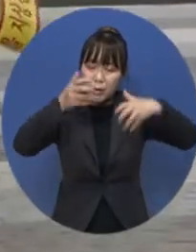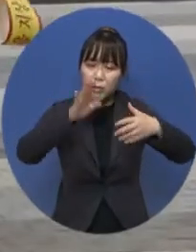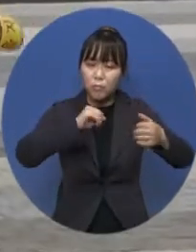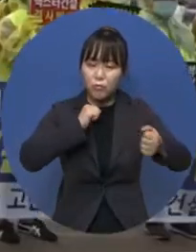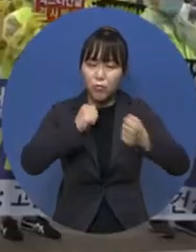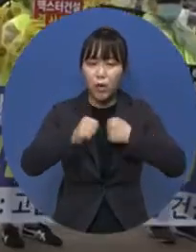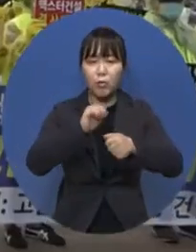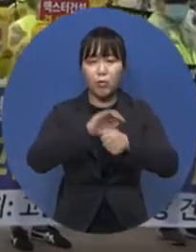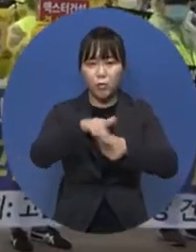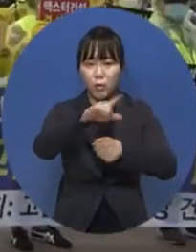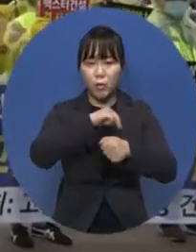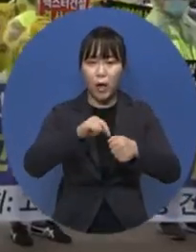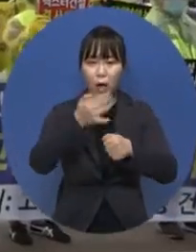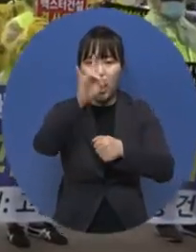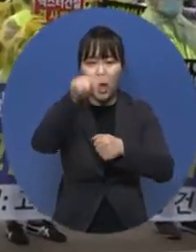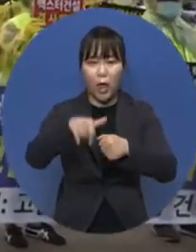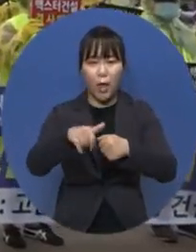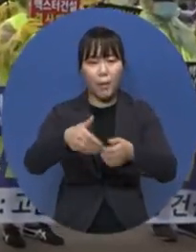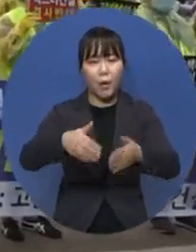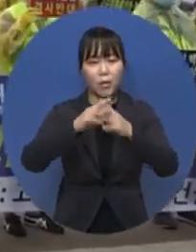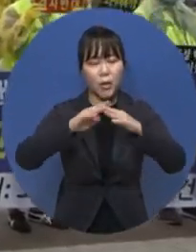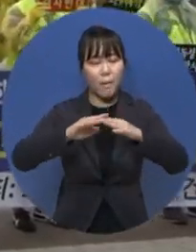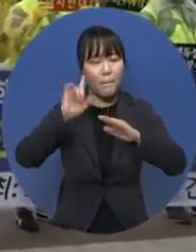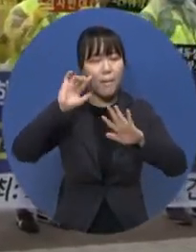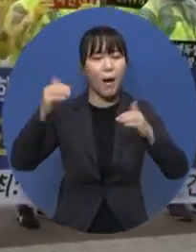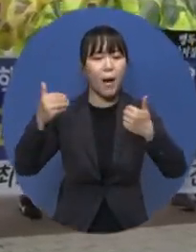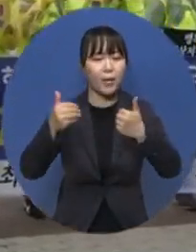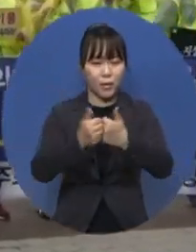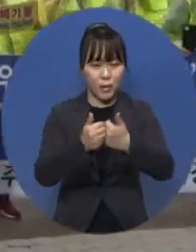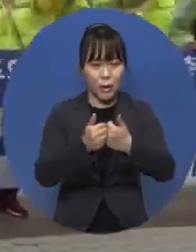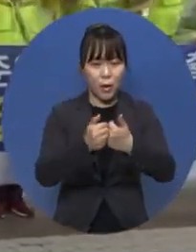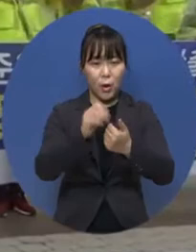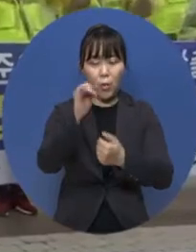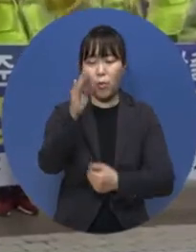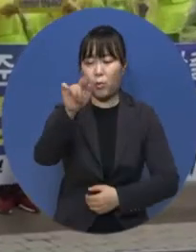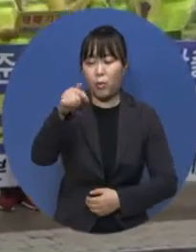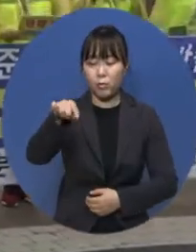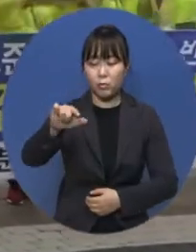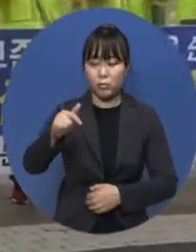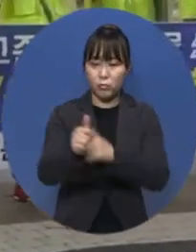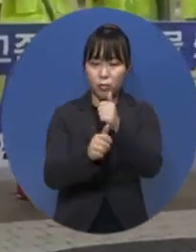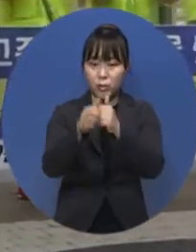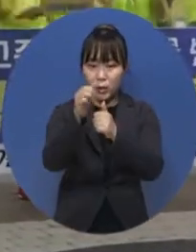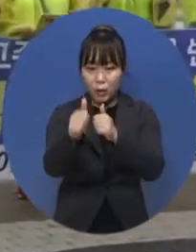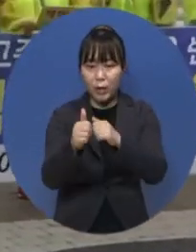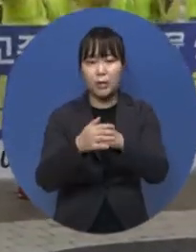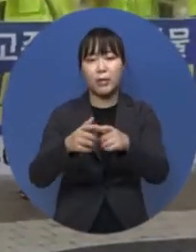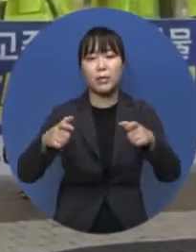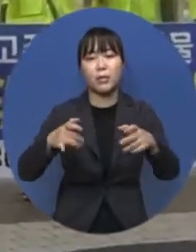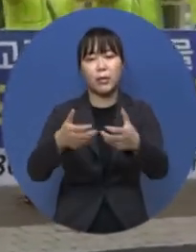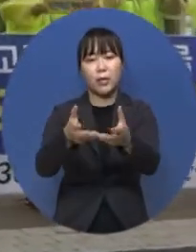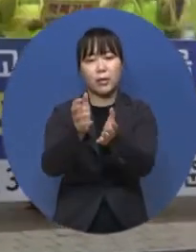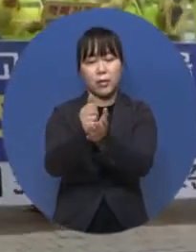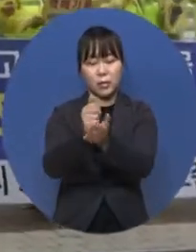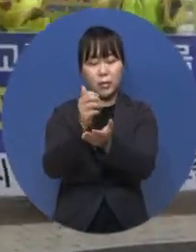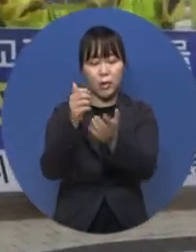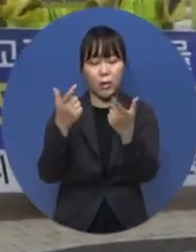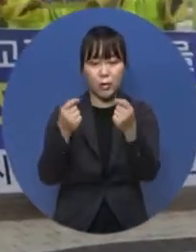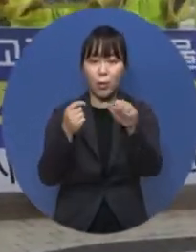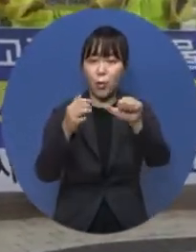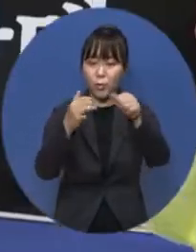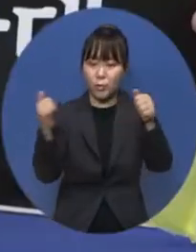고준희 핵폐기장 건설 반대 대책 오복근 위원장과 지역단체장 등 50여 명은